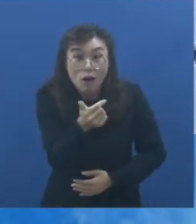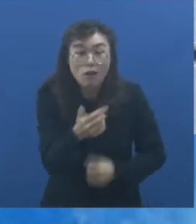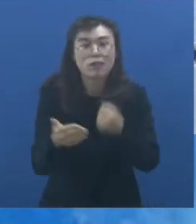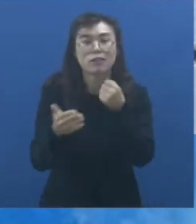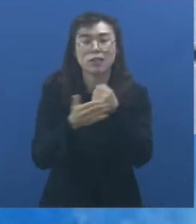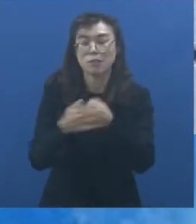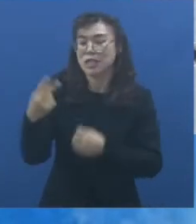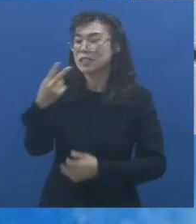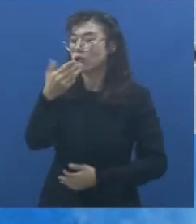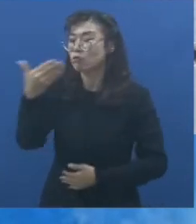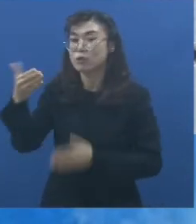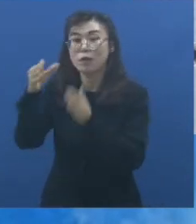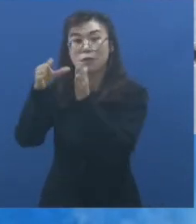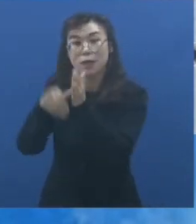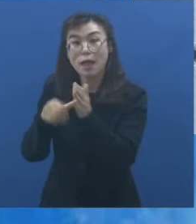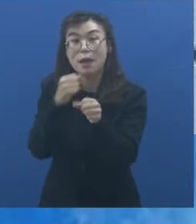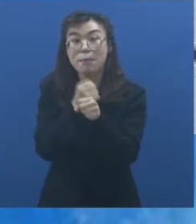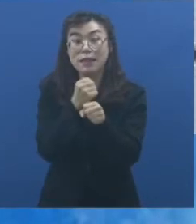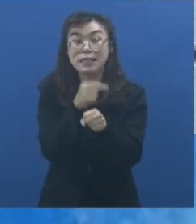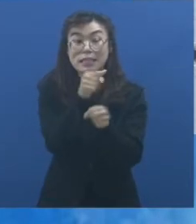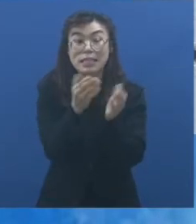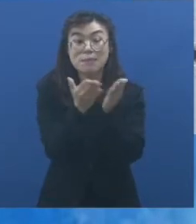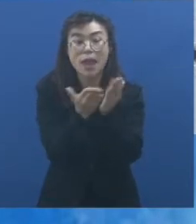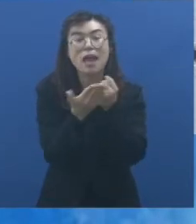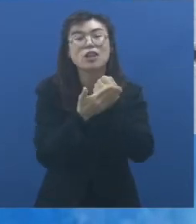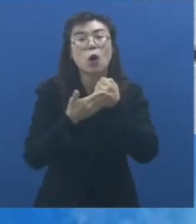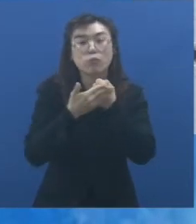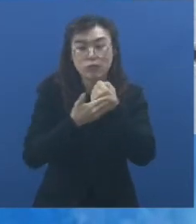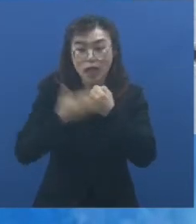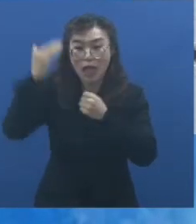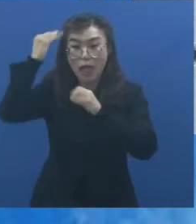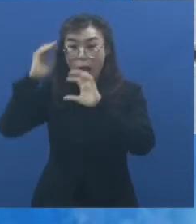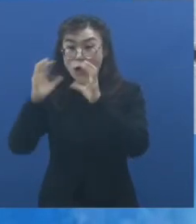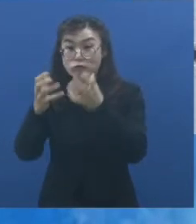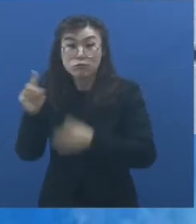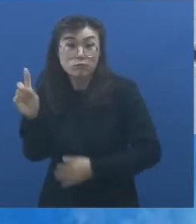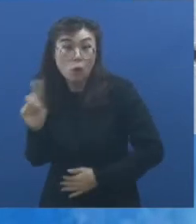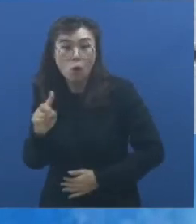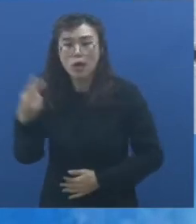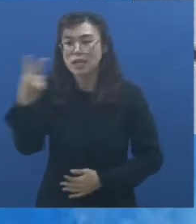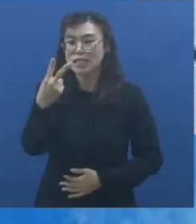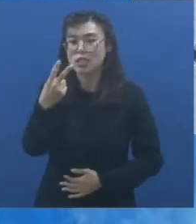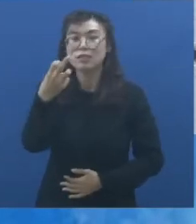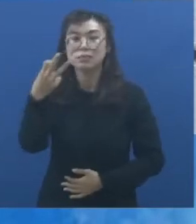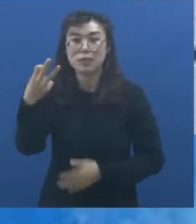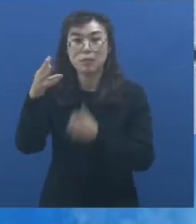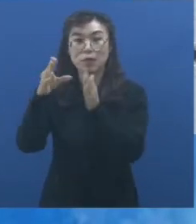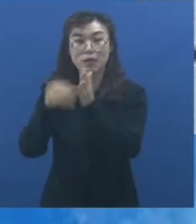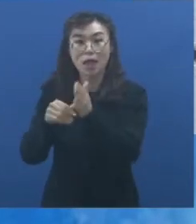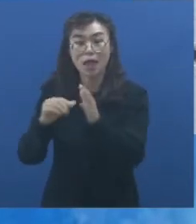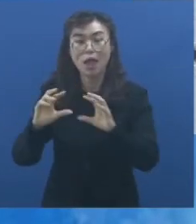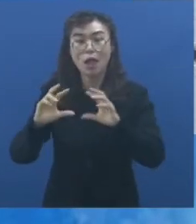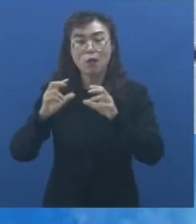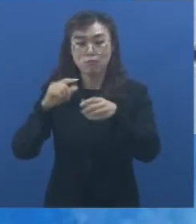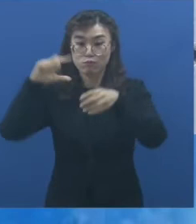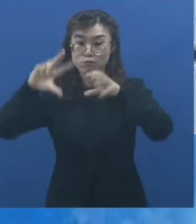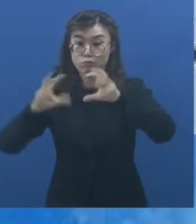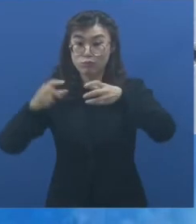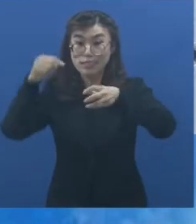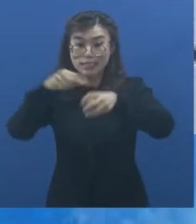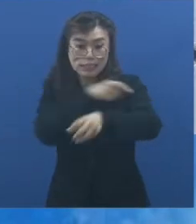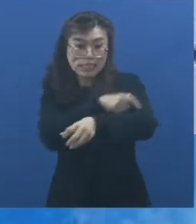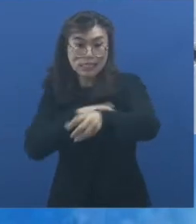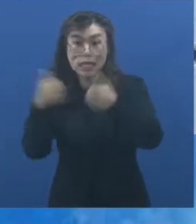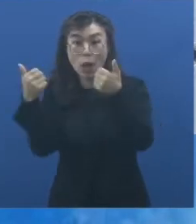2009년에 만들어 아라온호 덕분에 2013년에 그 우리나라가 북극 이사회 옵저버 자격을 획득했어요